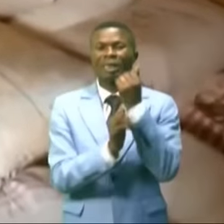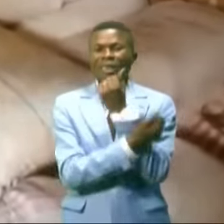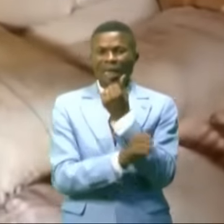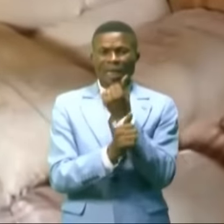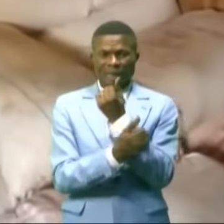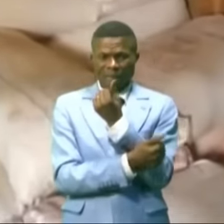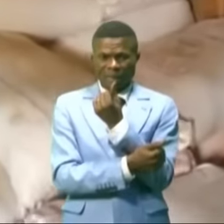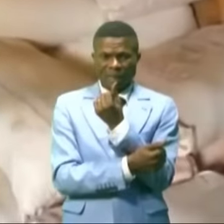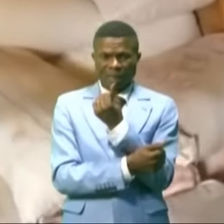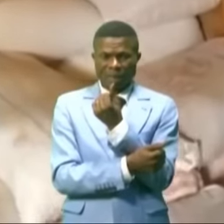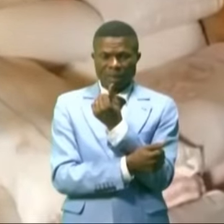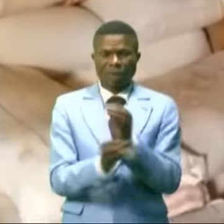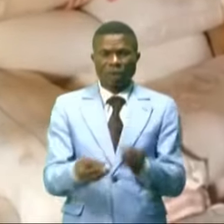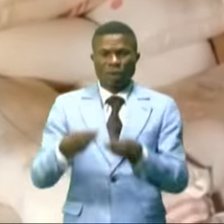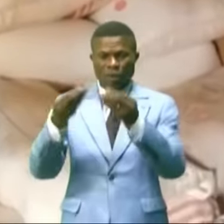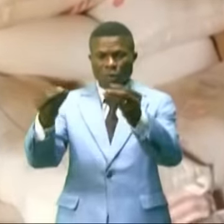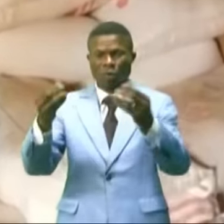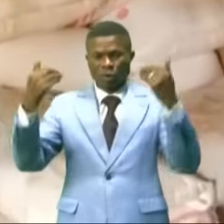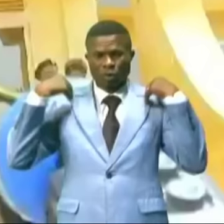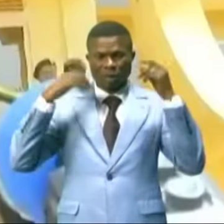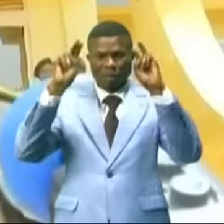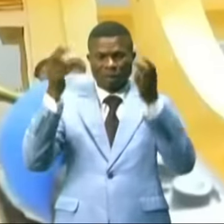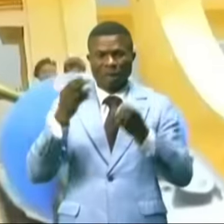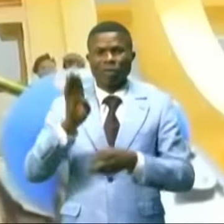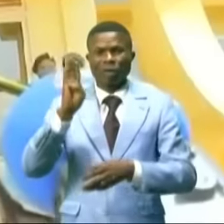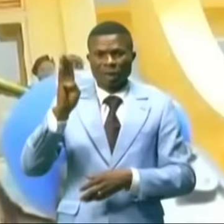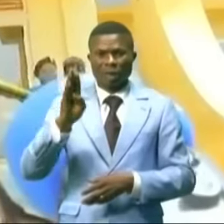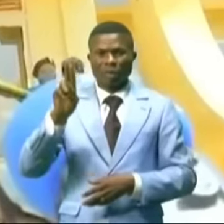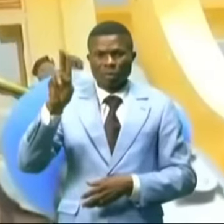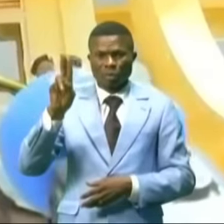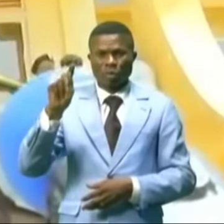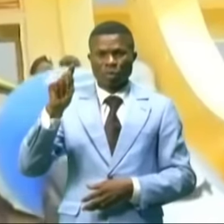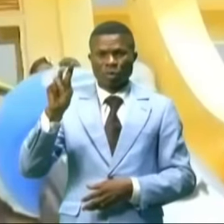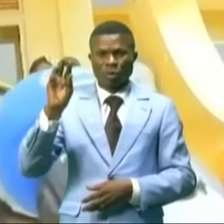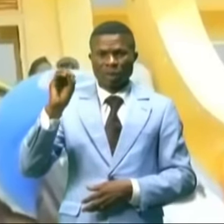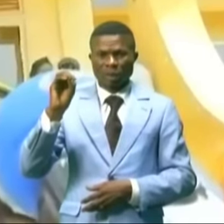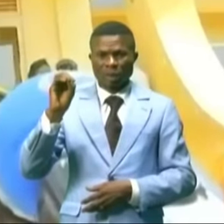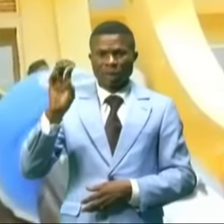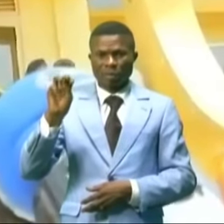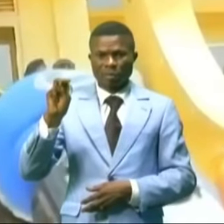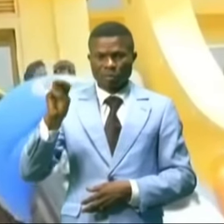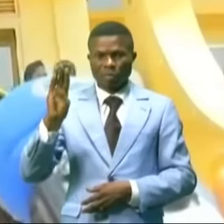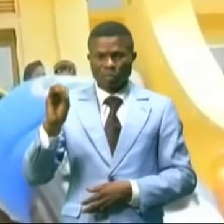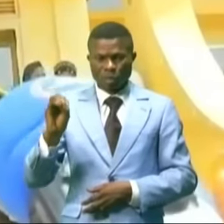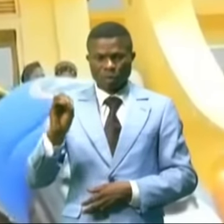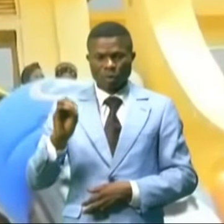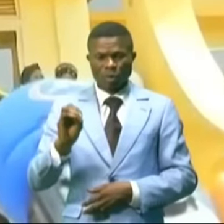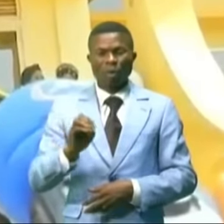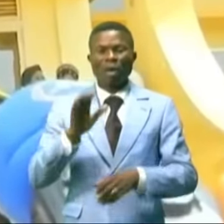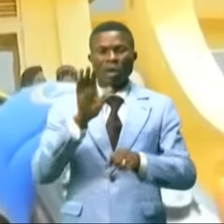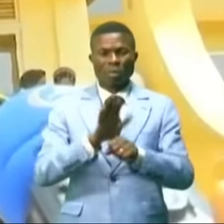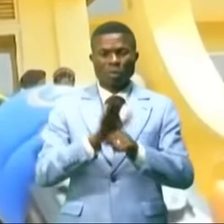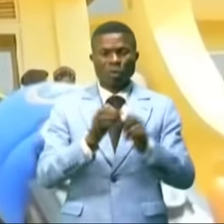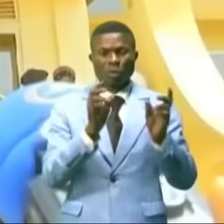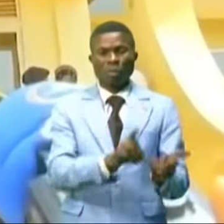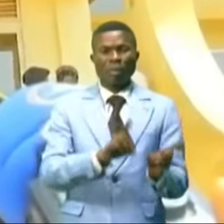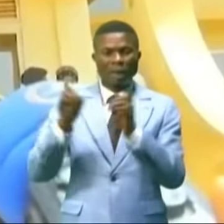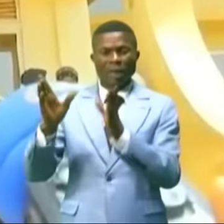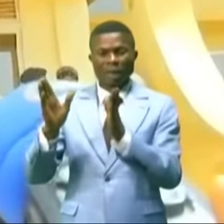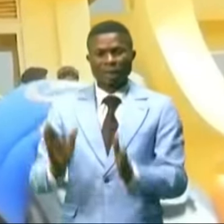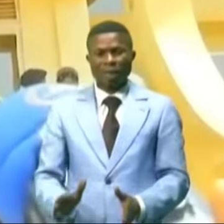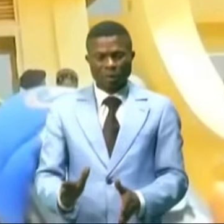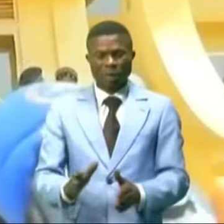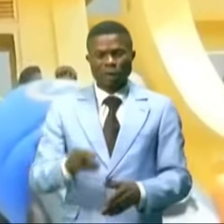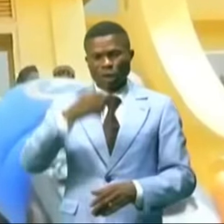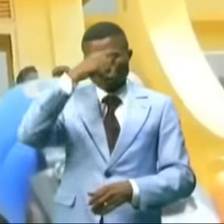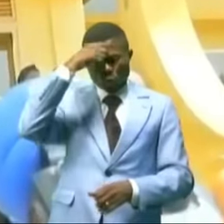877 sacs que nous venons de remettre à la mairie de Boutembo parce qu'il y a des déplacés dans la ville. Je crois qu'ils peuvent être bénéficiaires au lieu de laisser ça entre les mains des